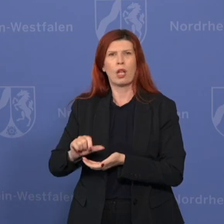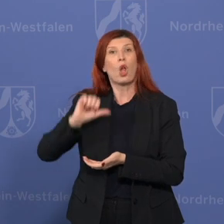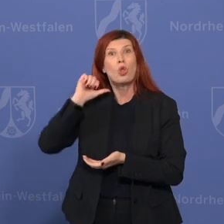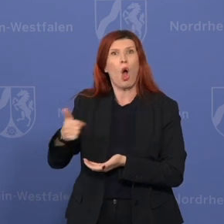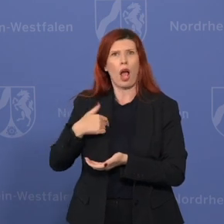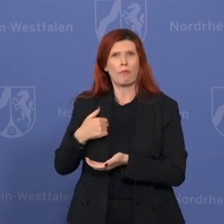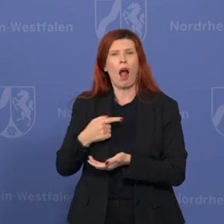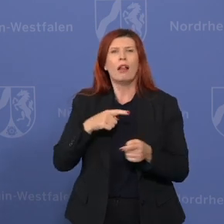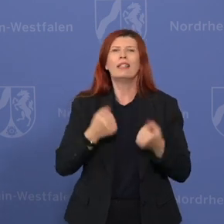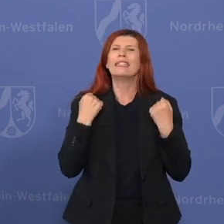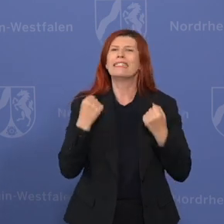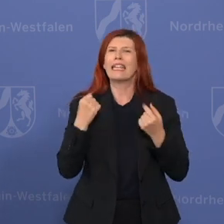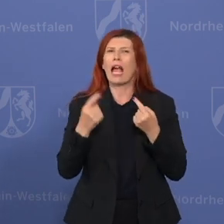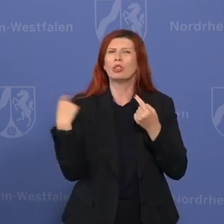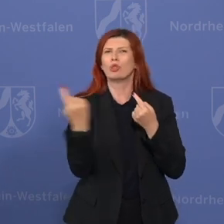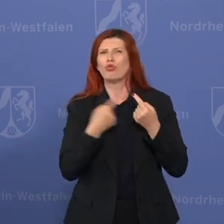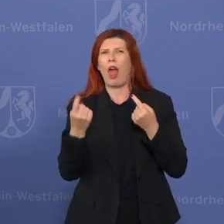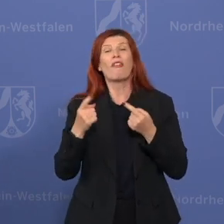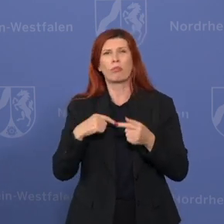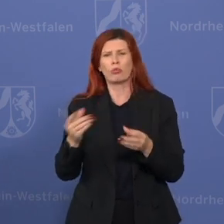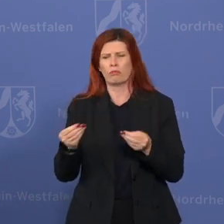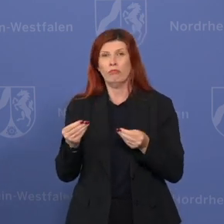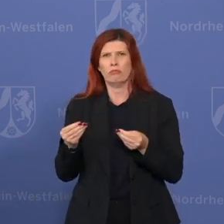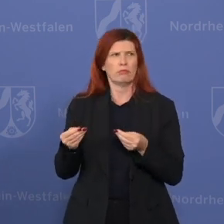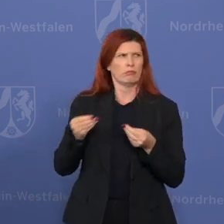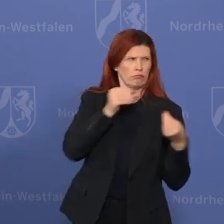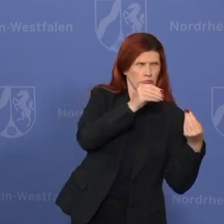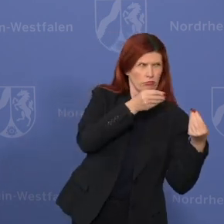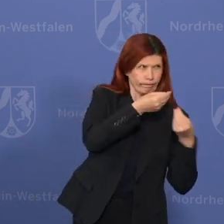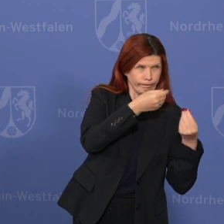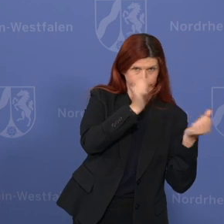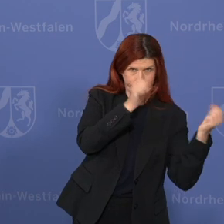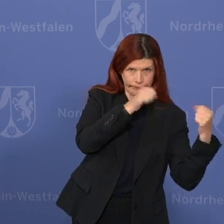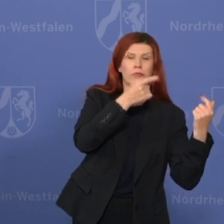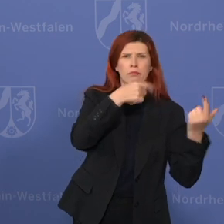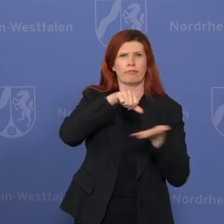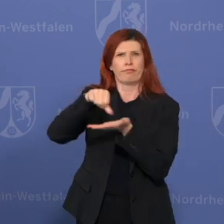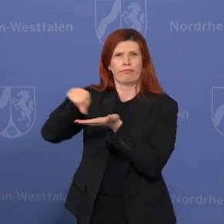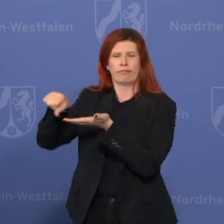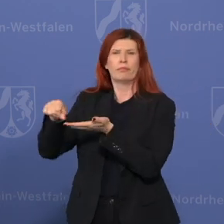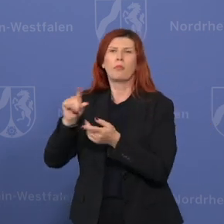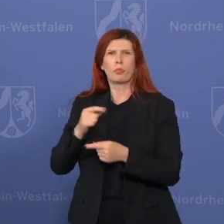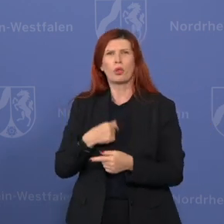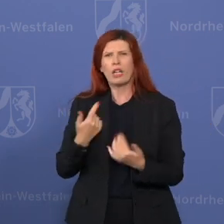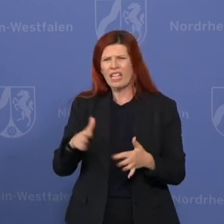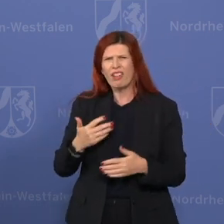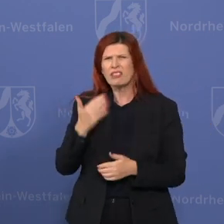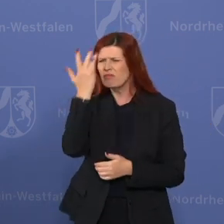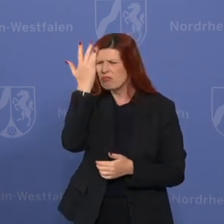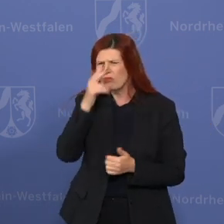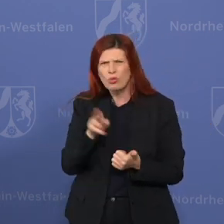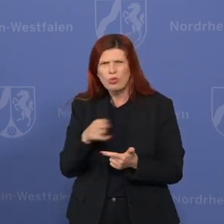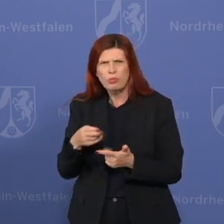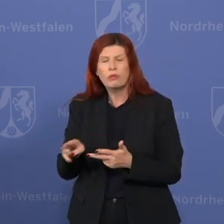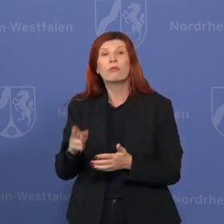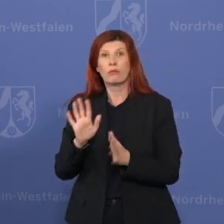angelegt hatten. So haben wir die Zeit genutzt und die Zweifelsfälle gründlich analysiert und bearbeitet. Darunter fallen Mehrfachanträge